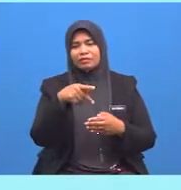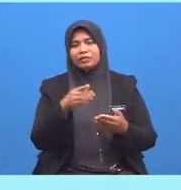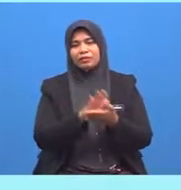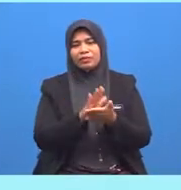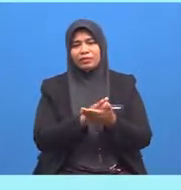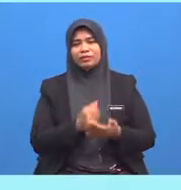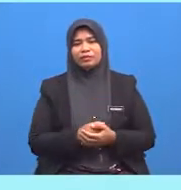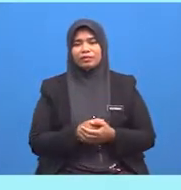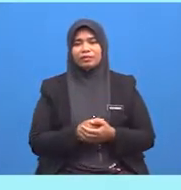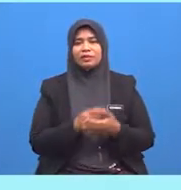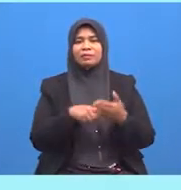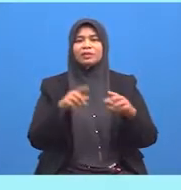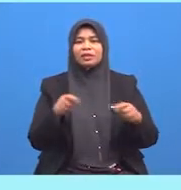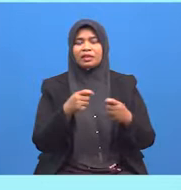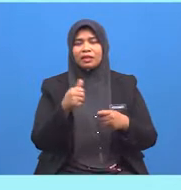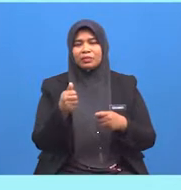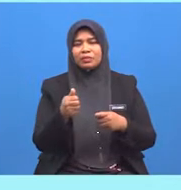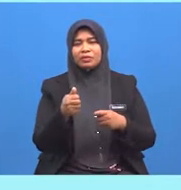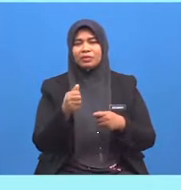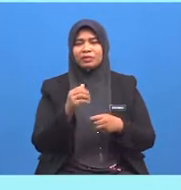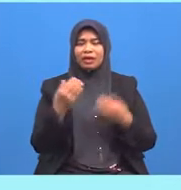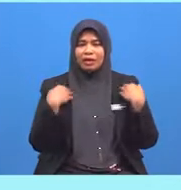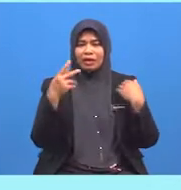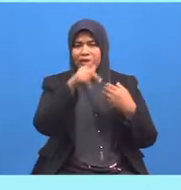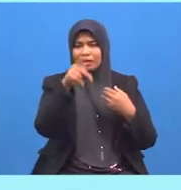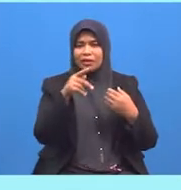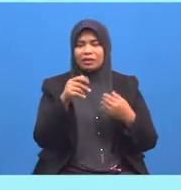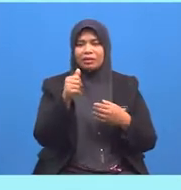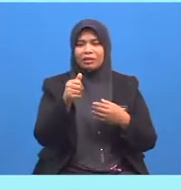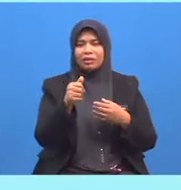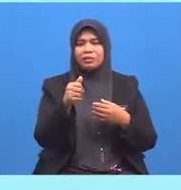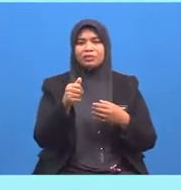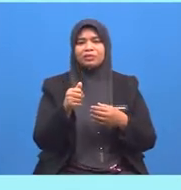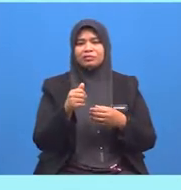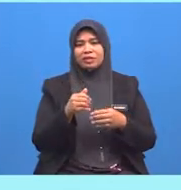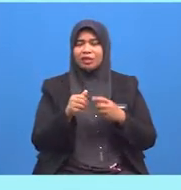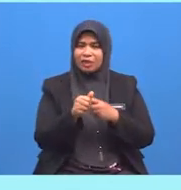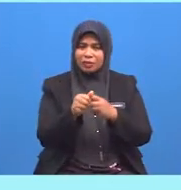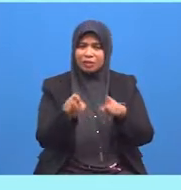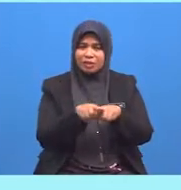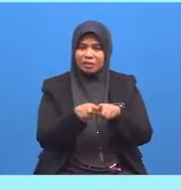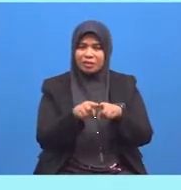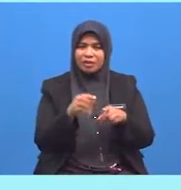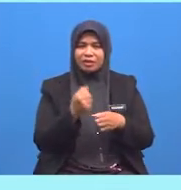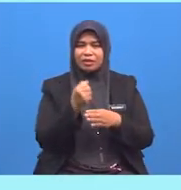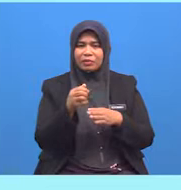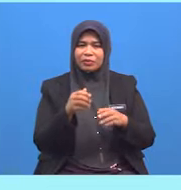tindakan kamu Adakah kamu akan turut serta atau menasehati mereka Alhamdulillah